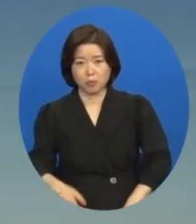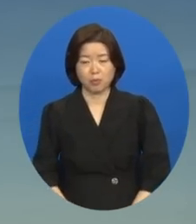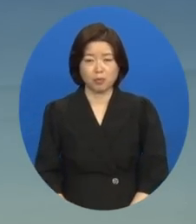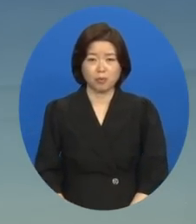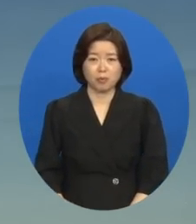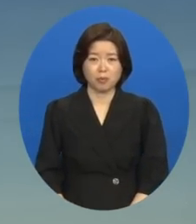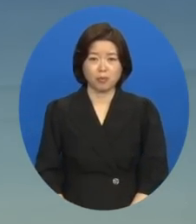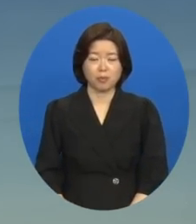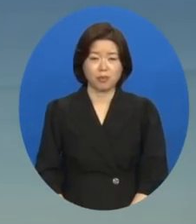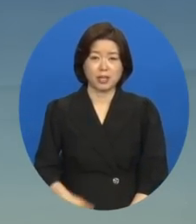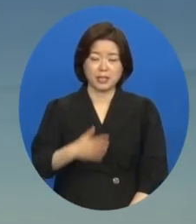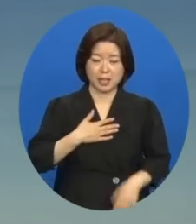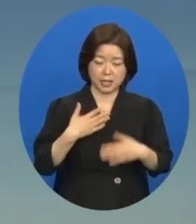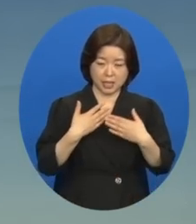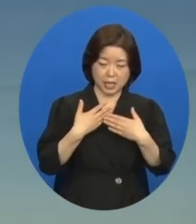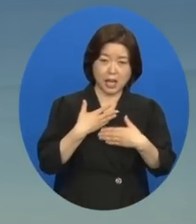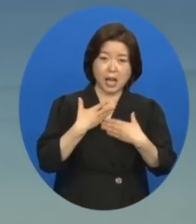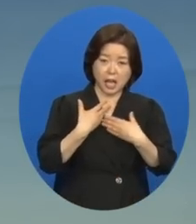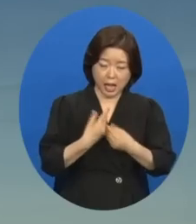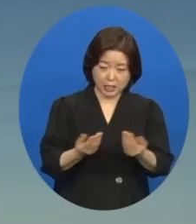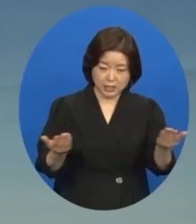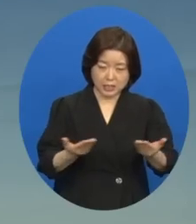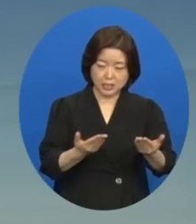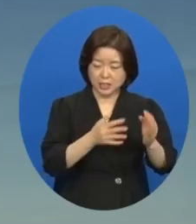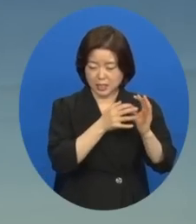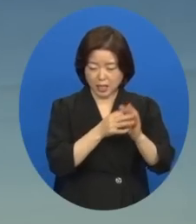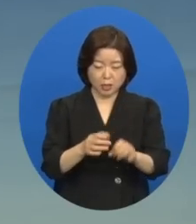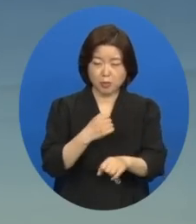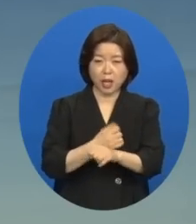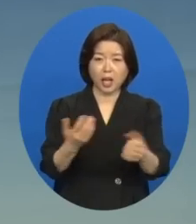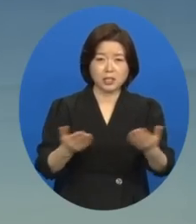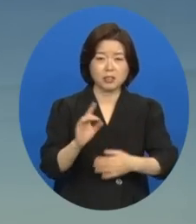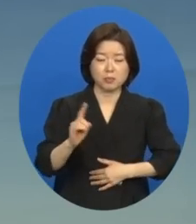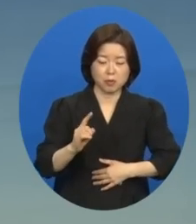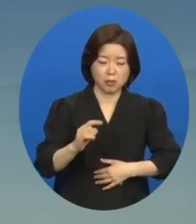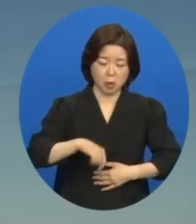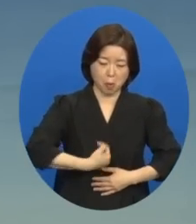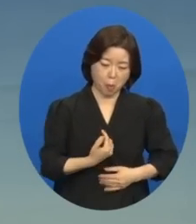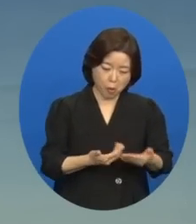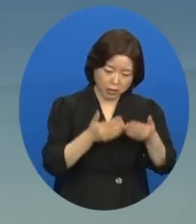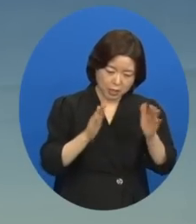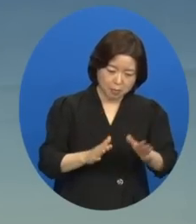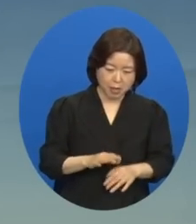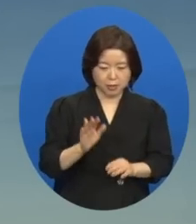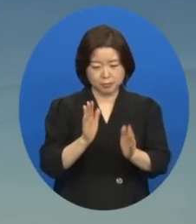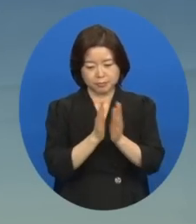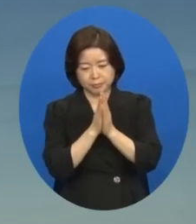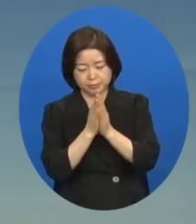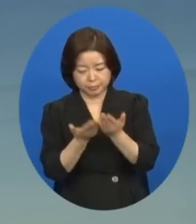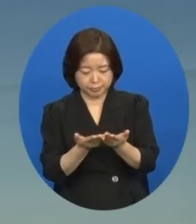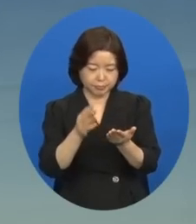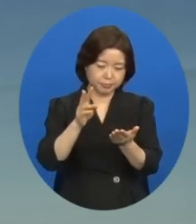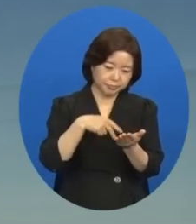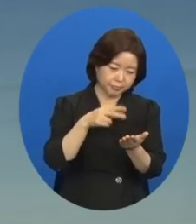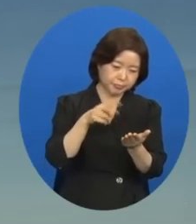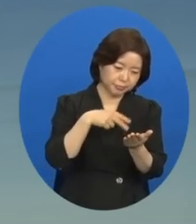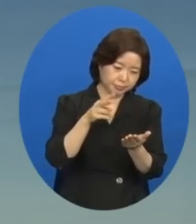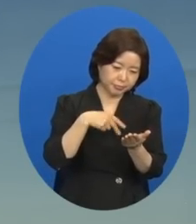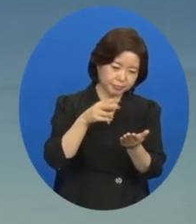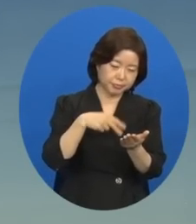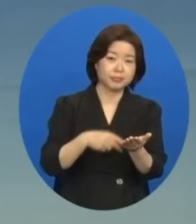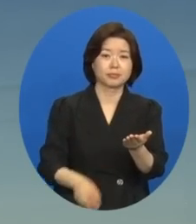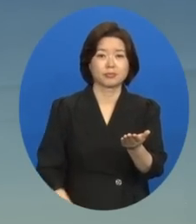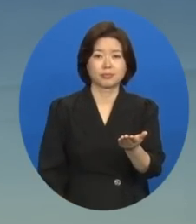제가 안식년 내내 했던 일은 딱 하나예요. 골방에 들어가서 말씀을 펴고 말씀을